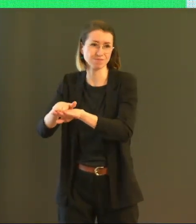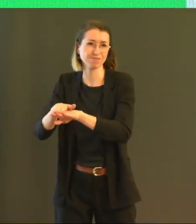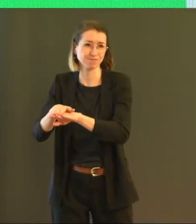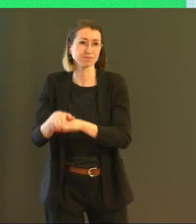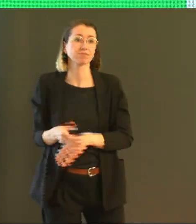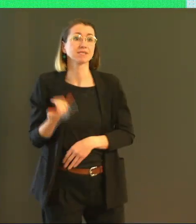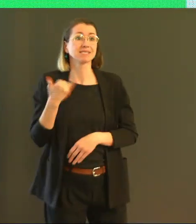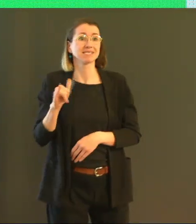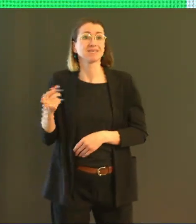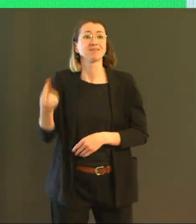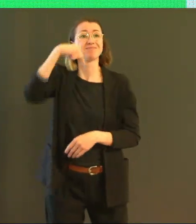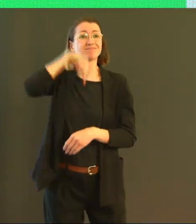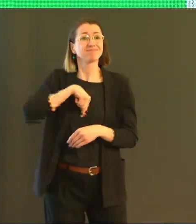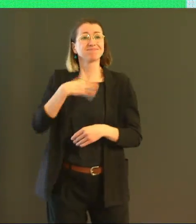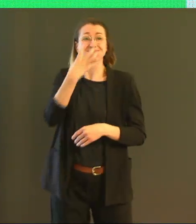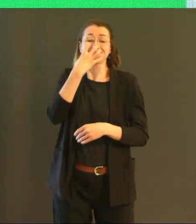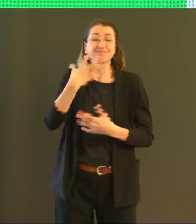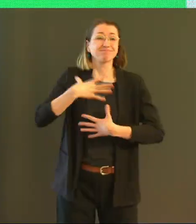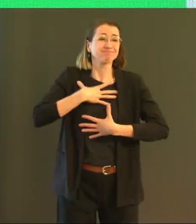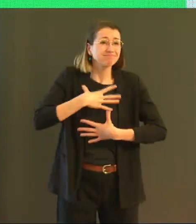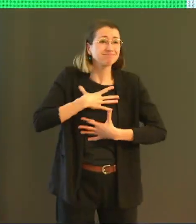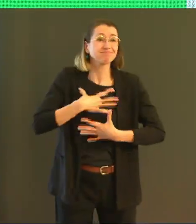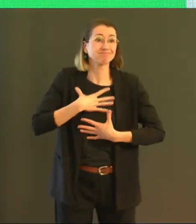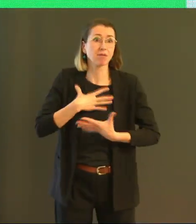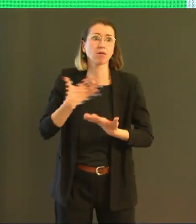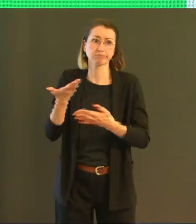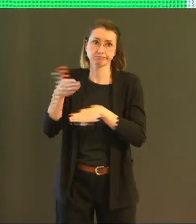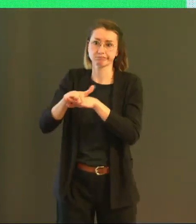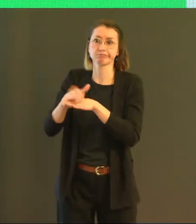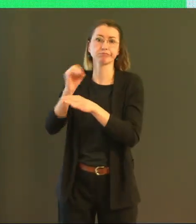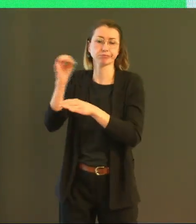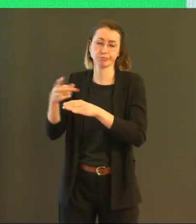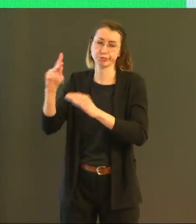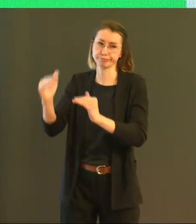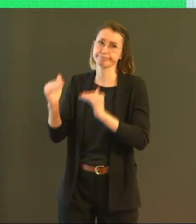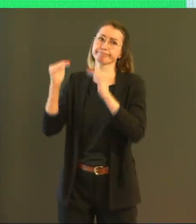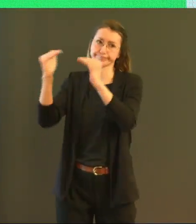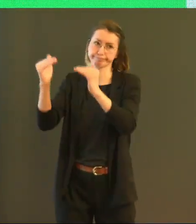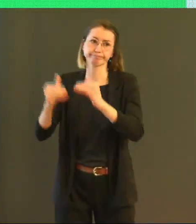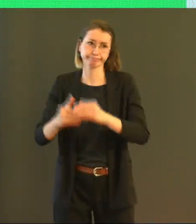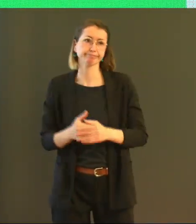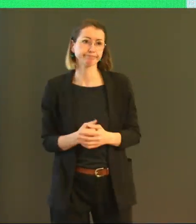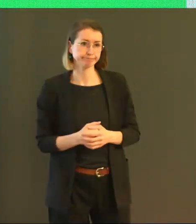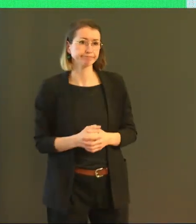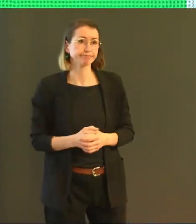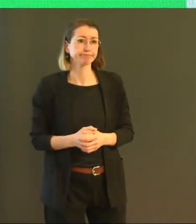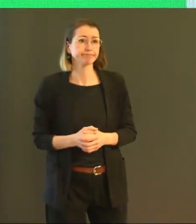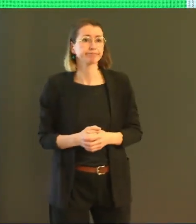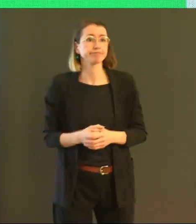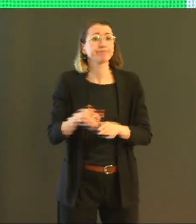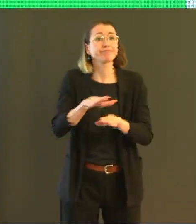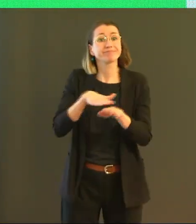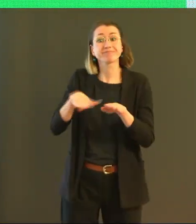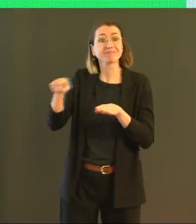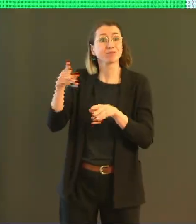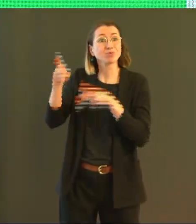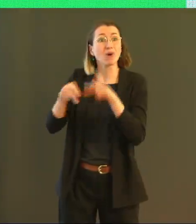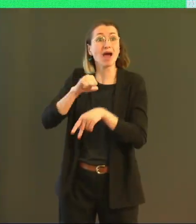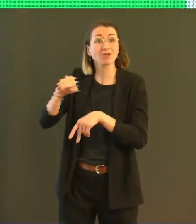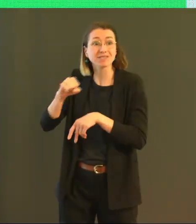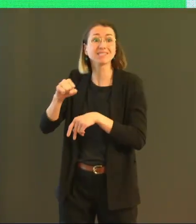artificiellement que s'ils séjournent pour surveillance plus intensive au niveau de l'unité en question sans être intubé et ventilé